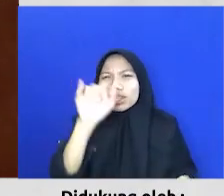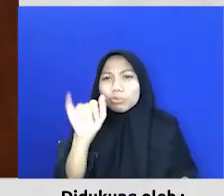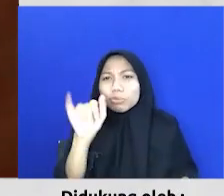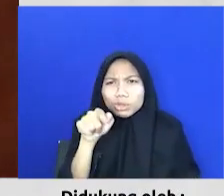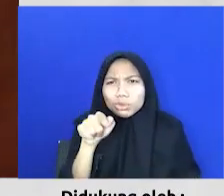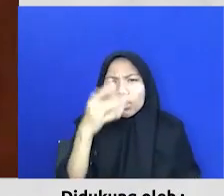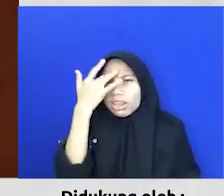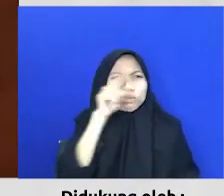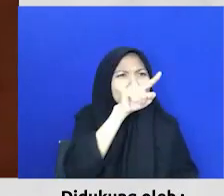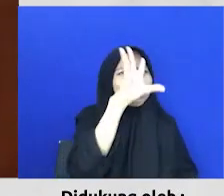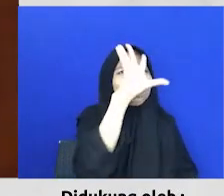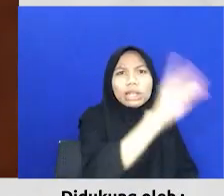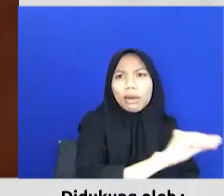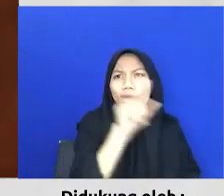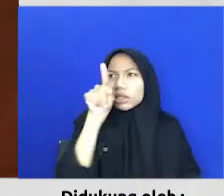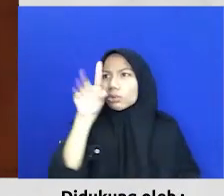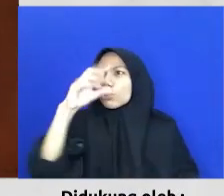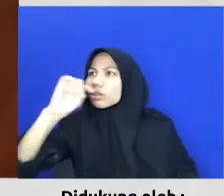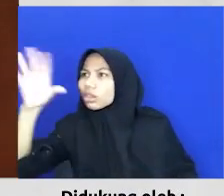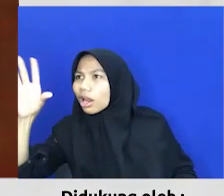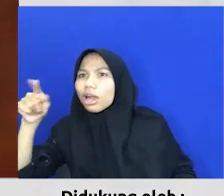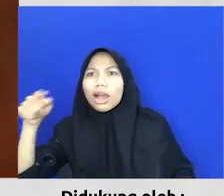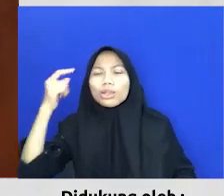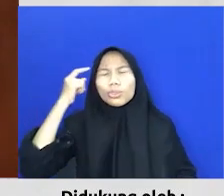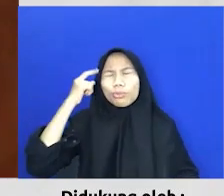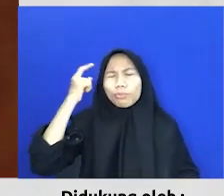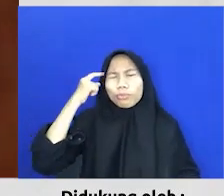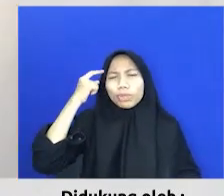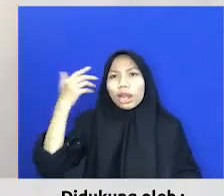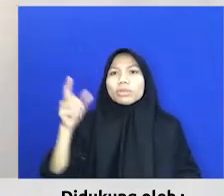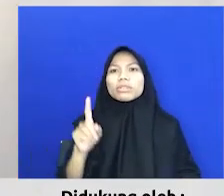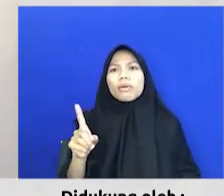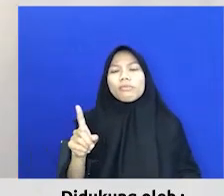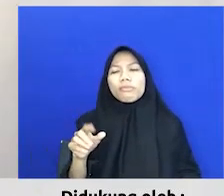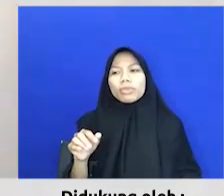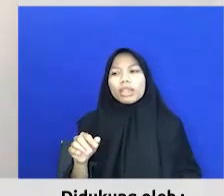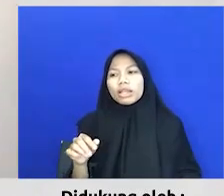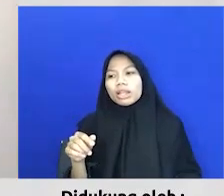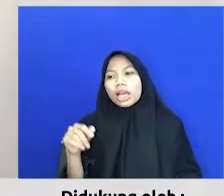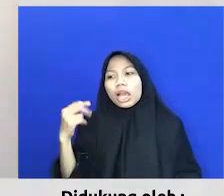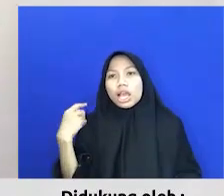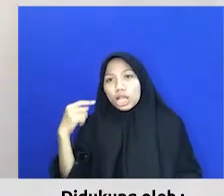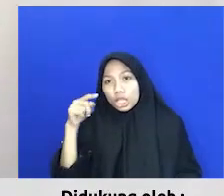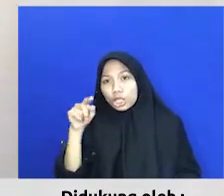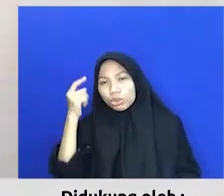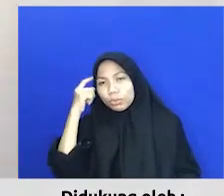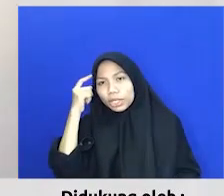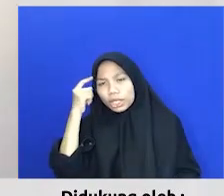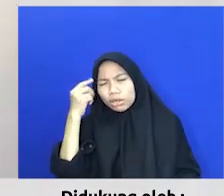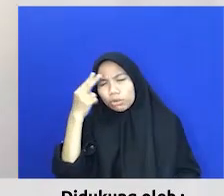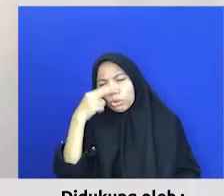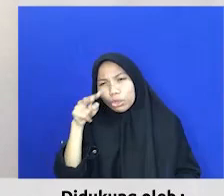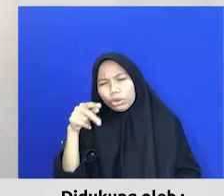mau mempergunakan kekuatan dan sebagainya-sebagainya ya. Nah, kan itu ya. Nah, itu lantas